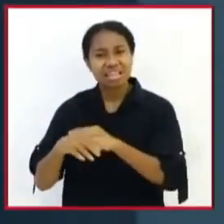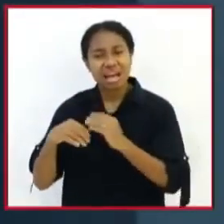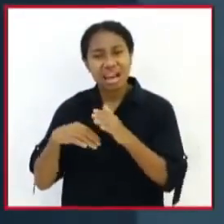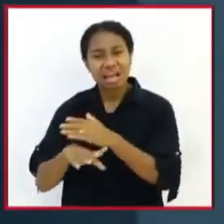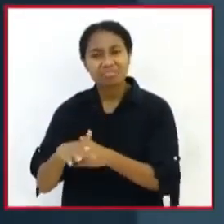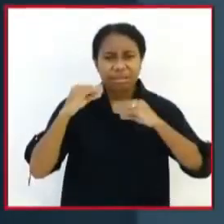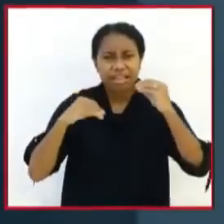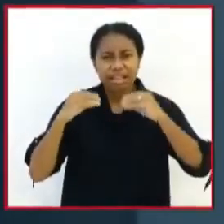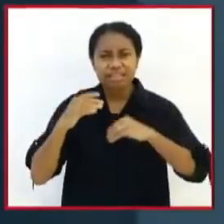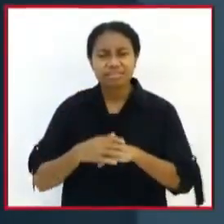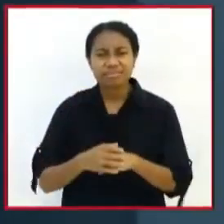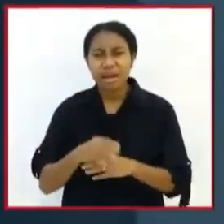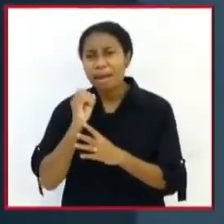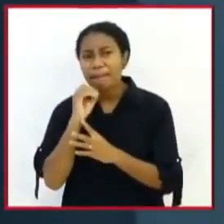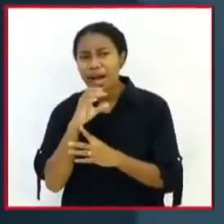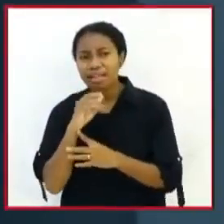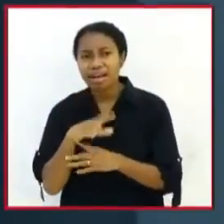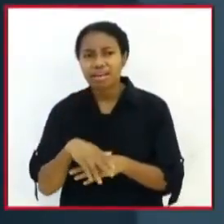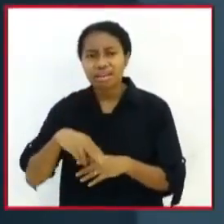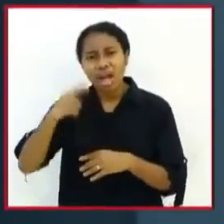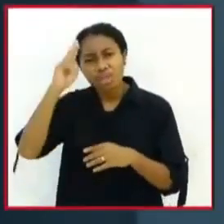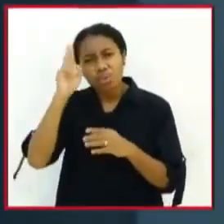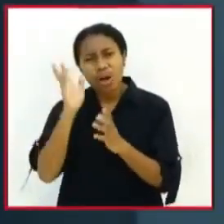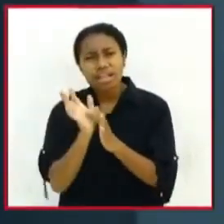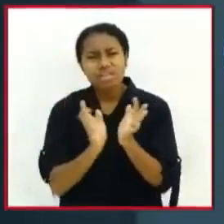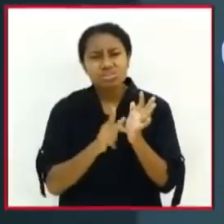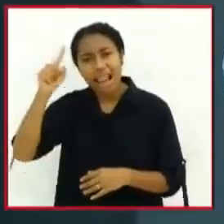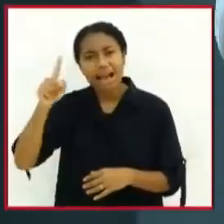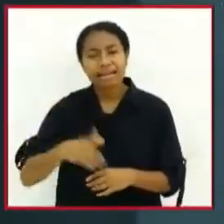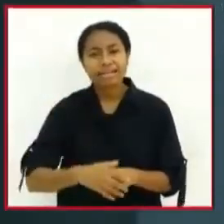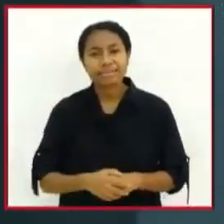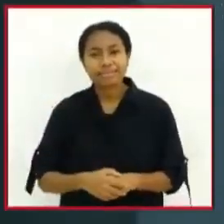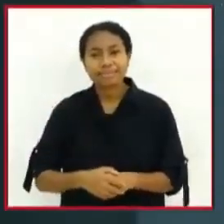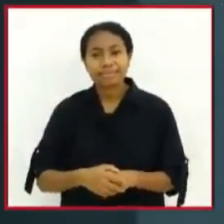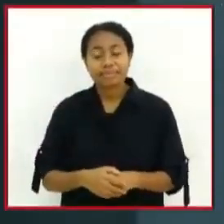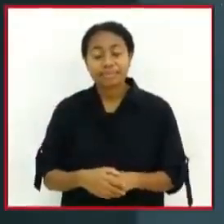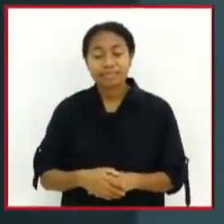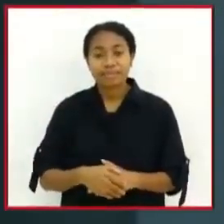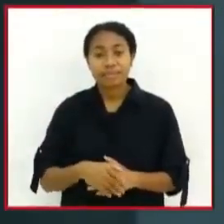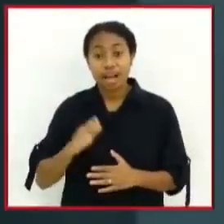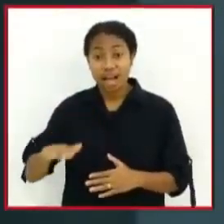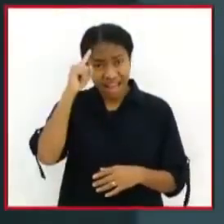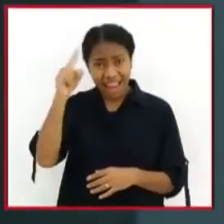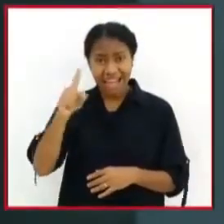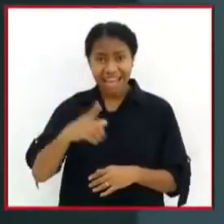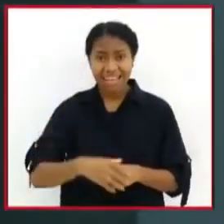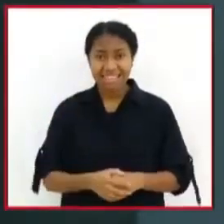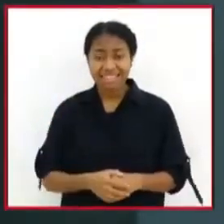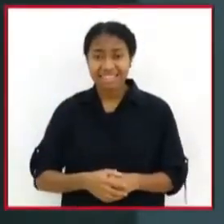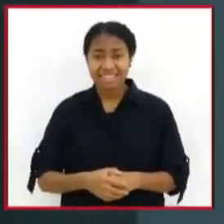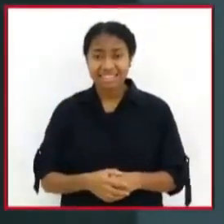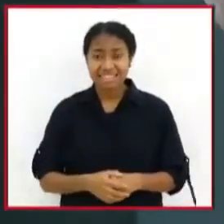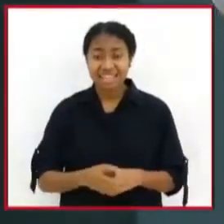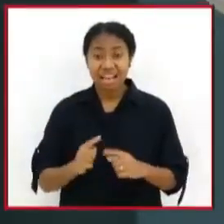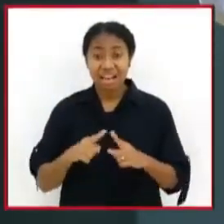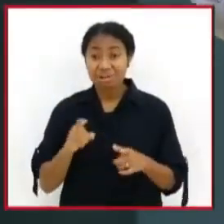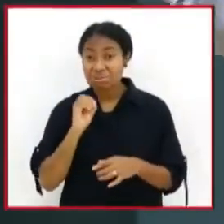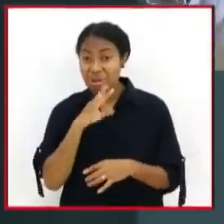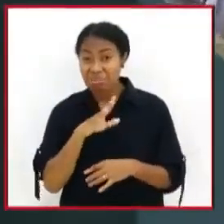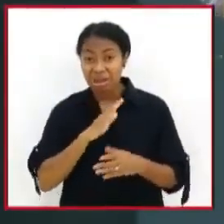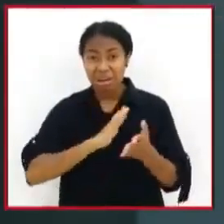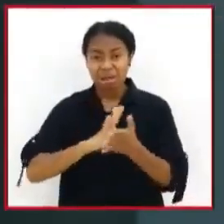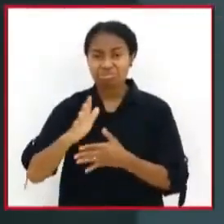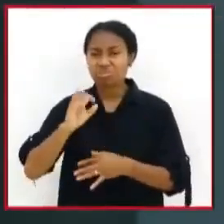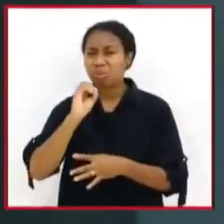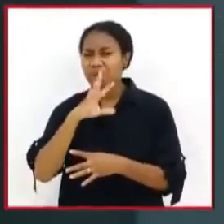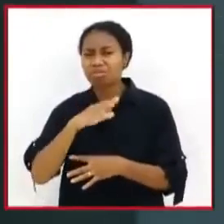perdebatan mengatakan Yesus Anak Allah Anak Allah bukan Allah lalu dengan lantang Dia